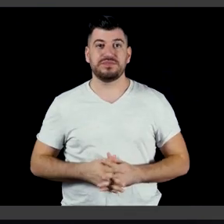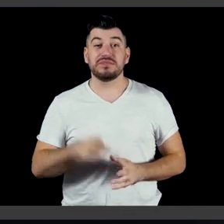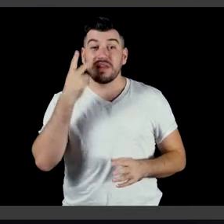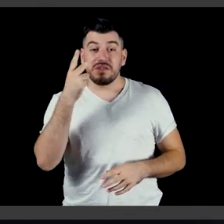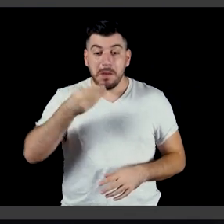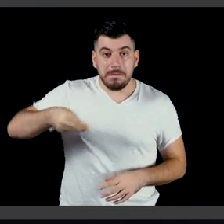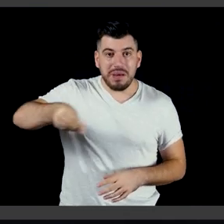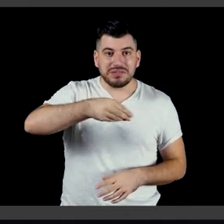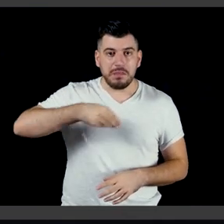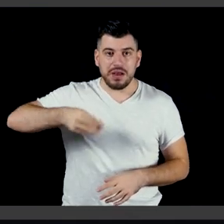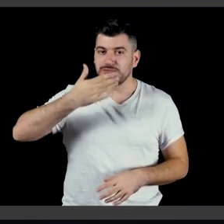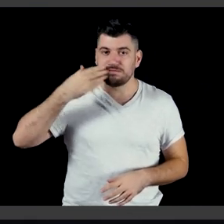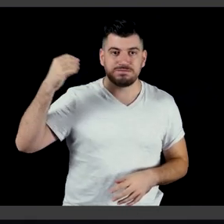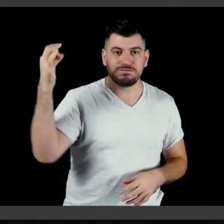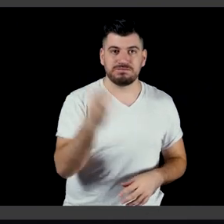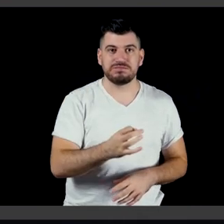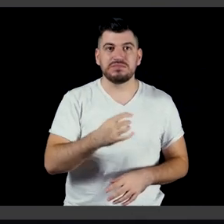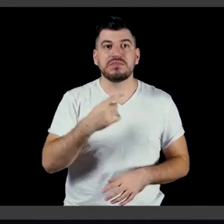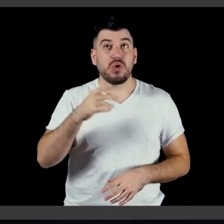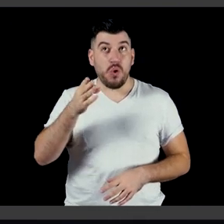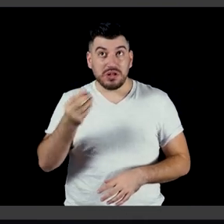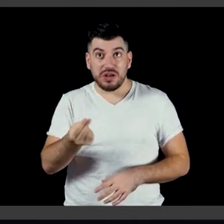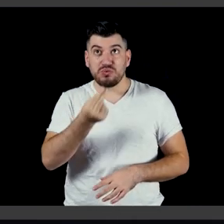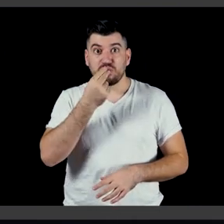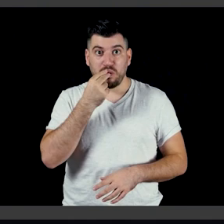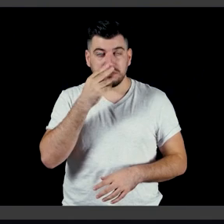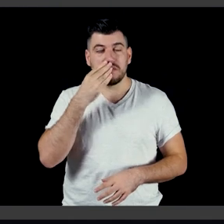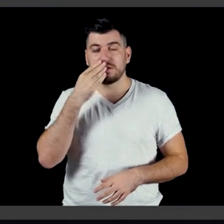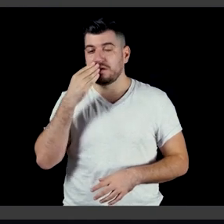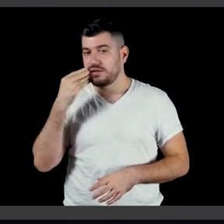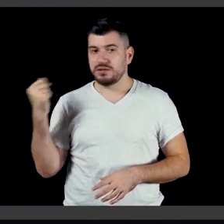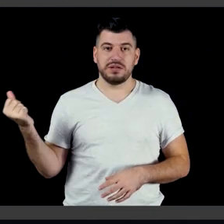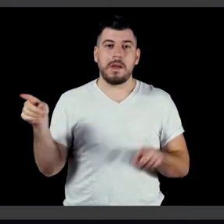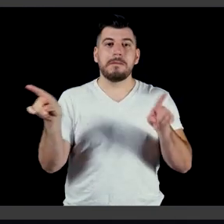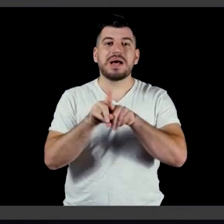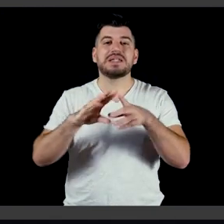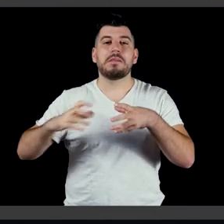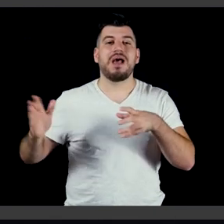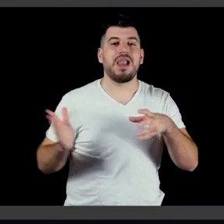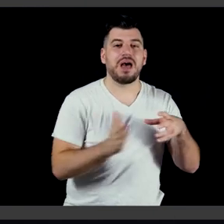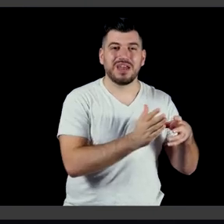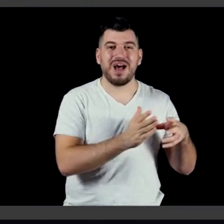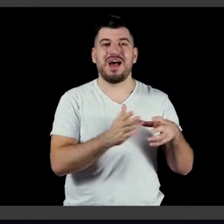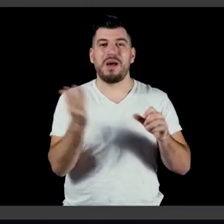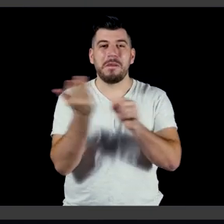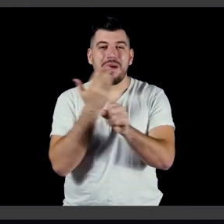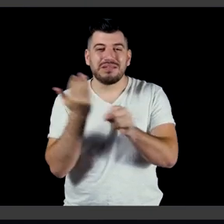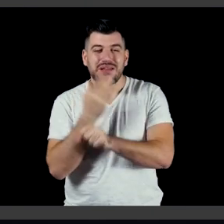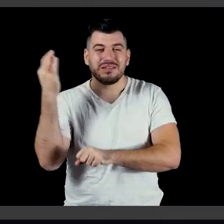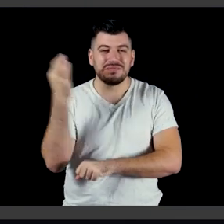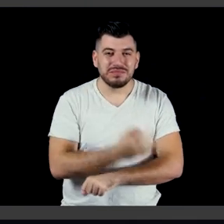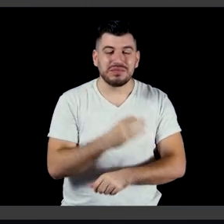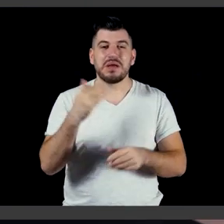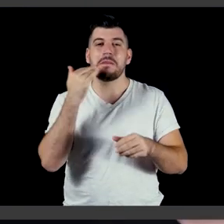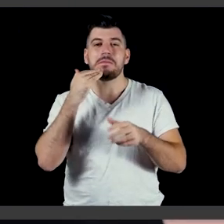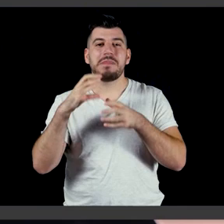μπεσαμέλ, πόσο ωραία που έχει γίνει. Λιώνει στο στόμα. Μαζί με τα λαχανικά, η πατατούλα είναι τέλεια, η